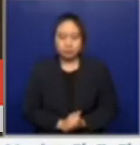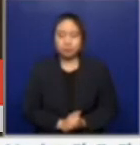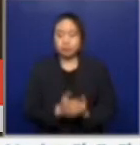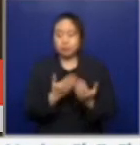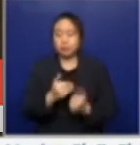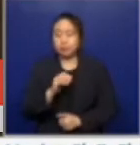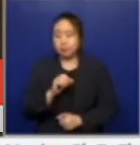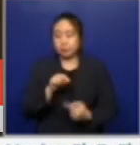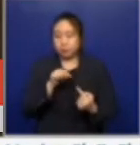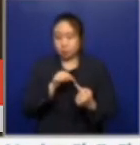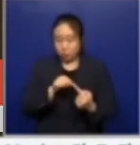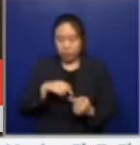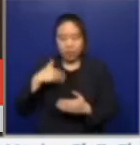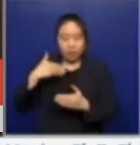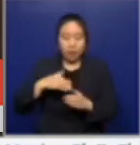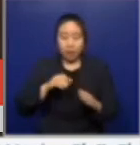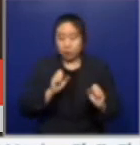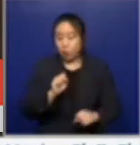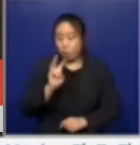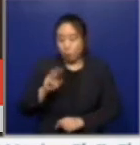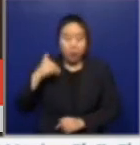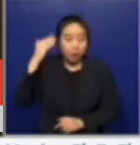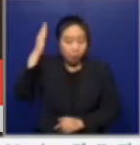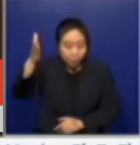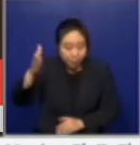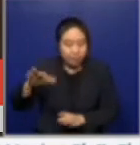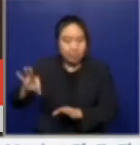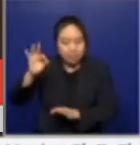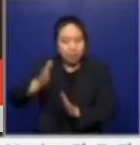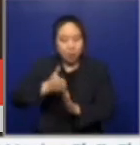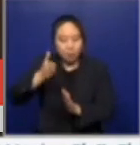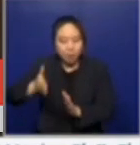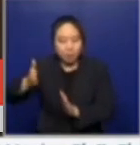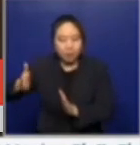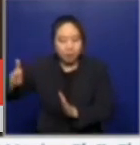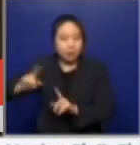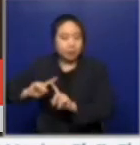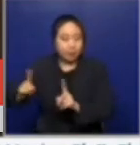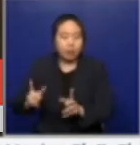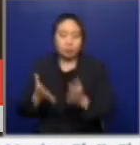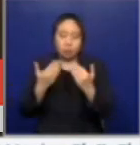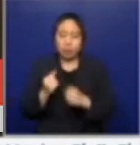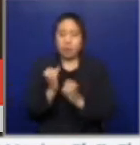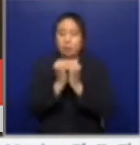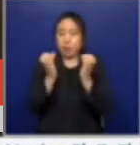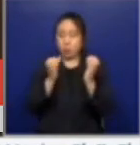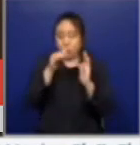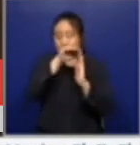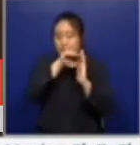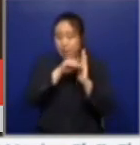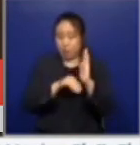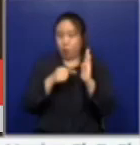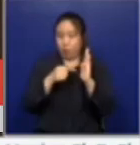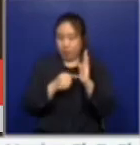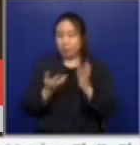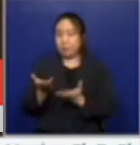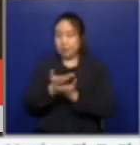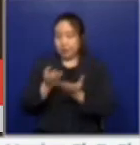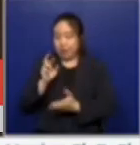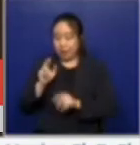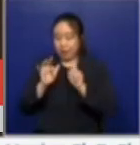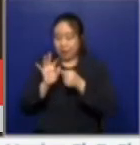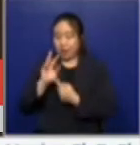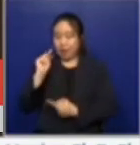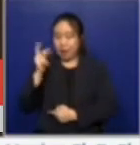ที่จะได้มาในวาระต่อๆไปดังนั้นเมื่อรัฐธรรมนูญได้บัญญัติขั้นตอนการพิจารณาร่างพระราชบัญญัติที่วุฒิส